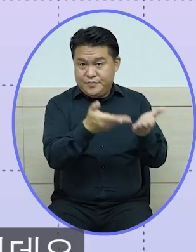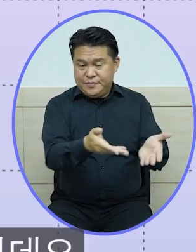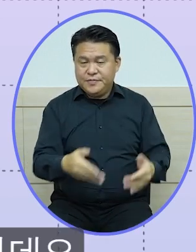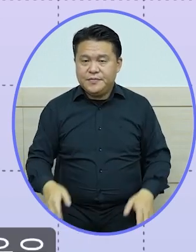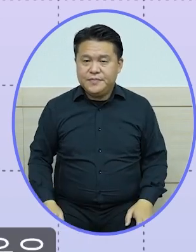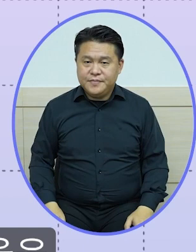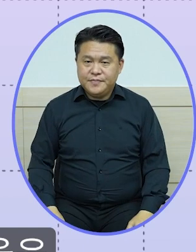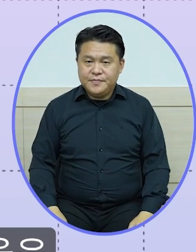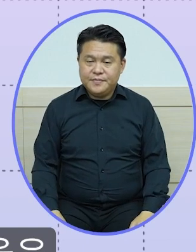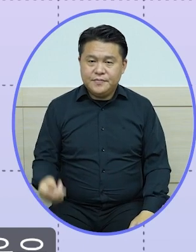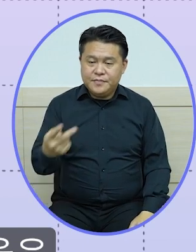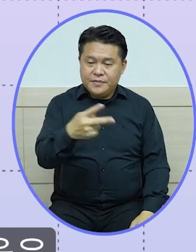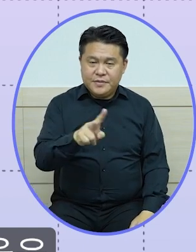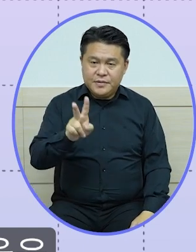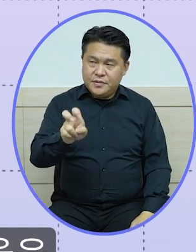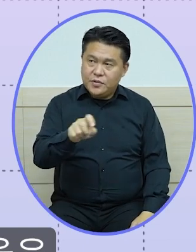사업인데요.